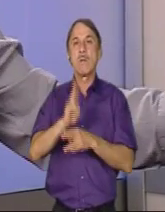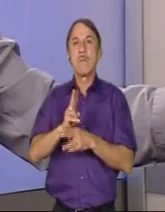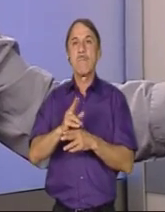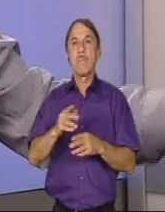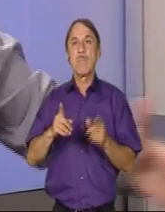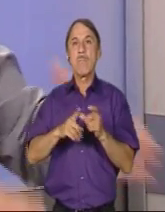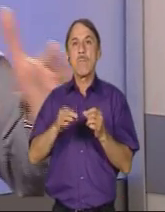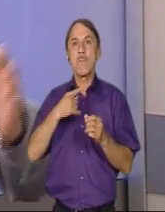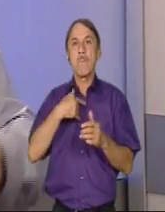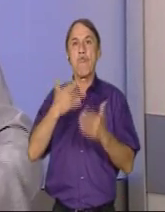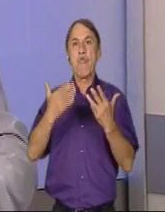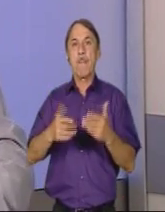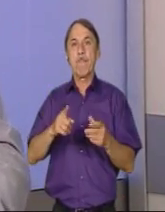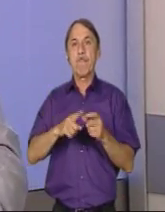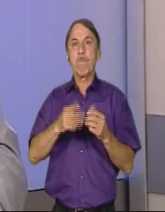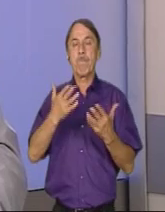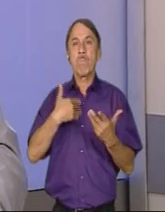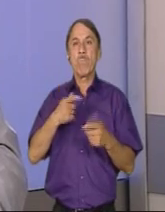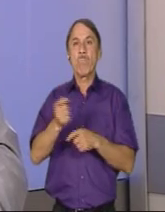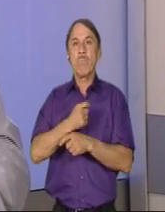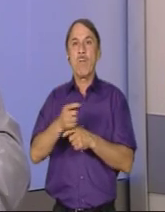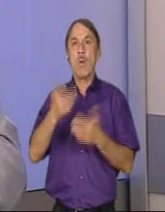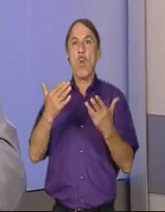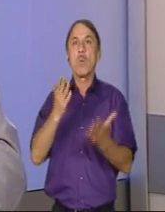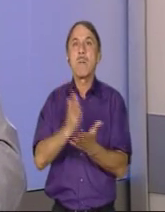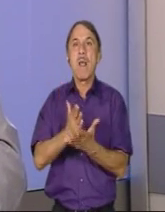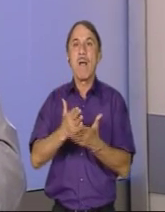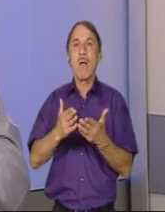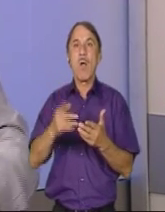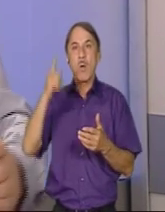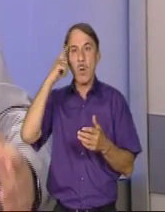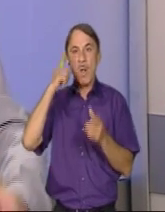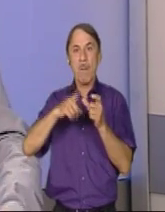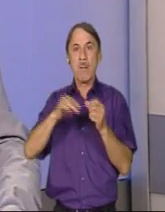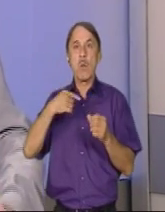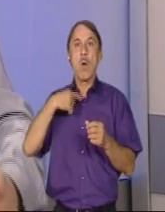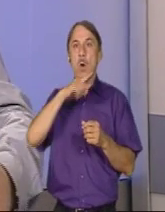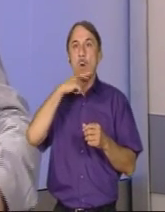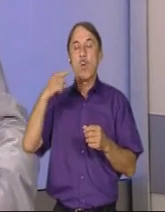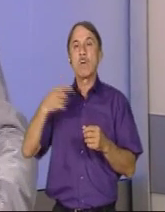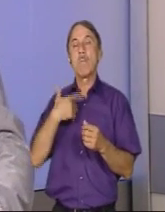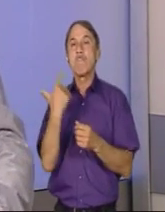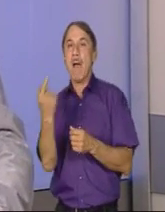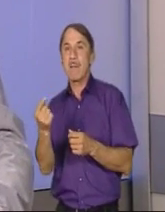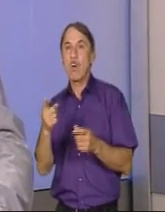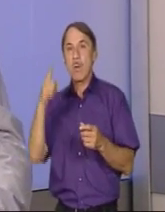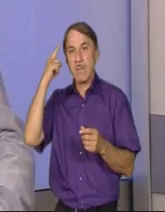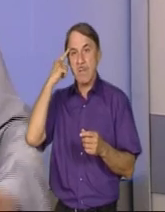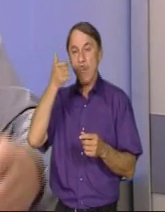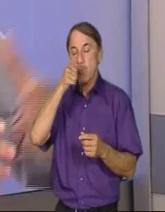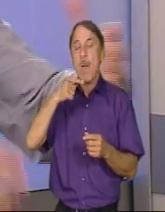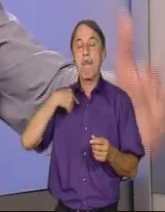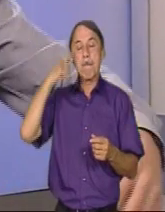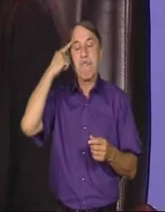mi protiv ulaska Srbije u NATO. Znaju da smo za očuvanje Kosova i Metohije u sastavu Srbije, da smo protiv Briselskog sporazuma. Znaju da smo za Rusiju kao strateškog partnera broj